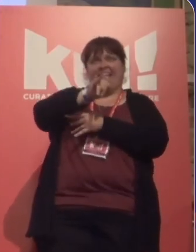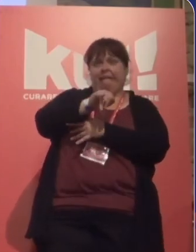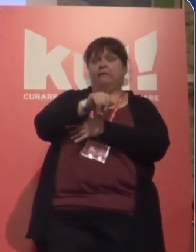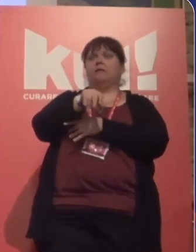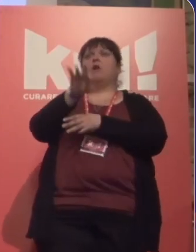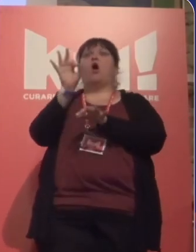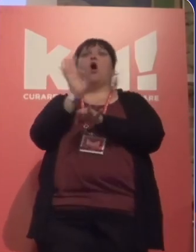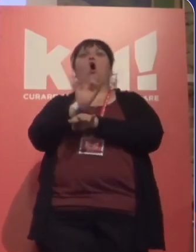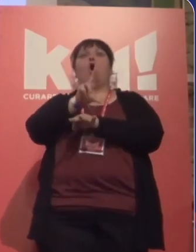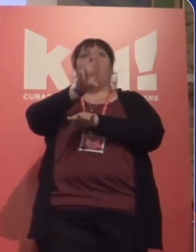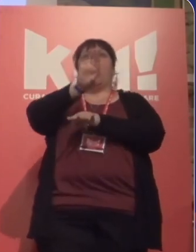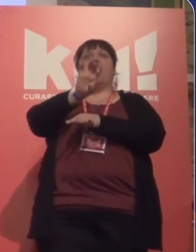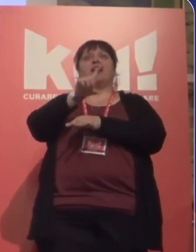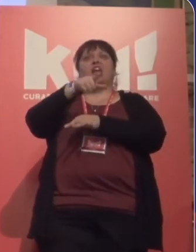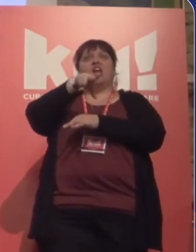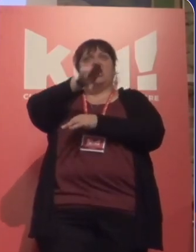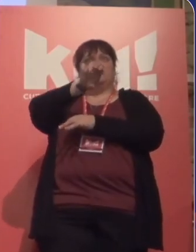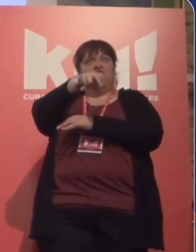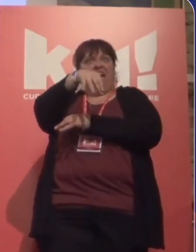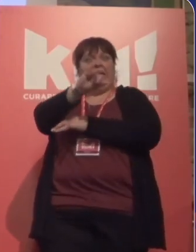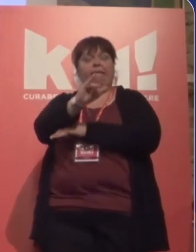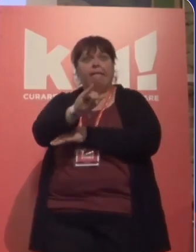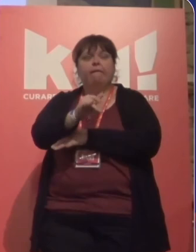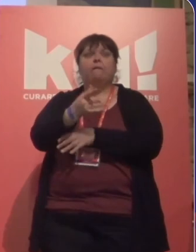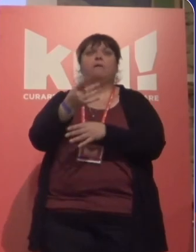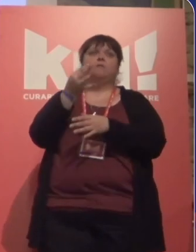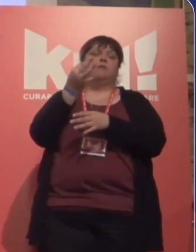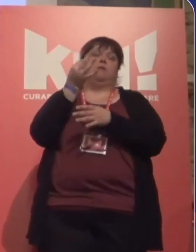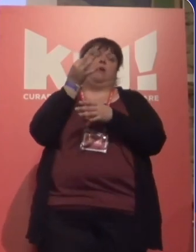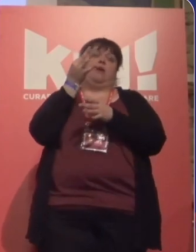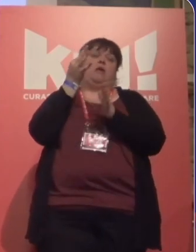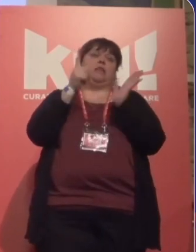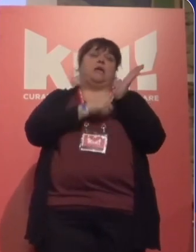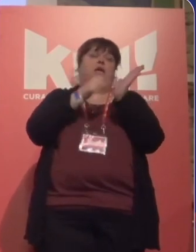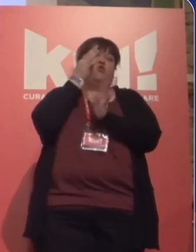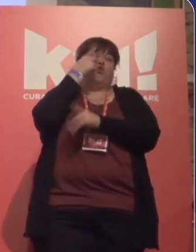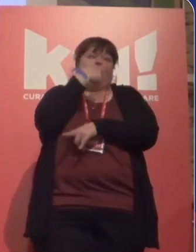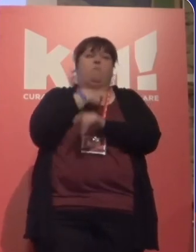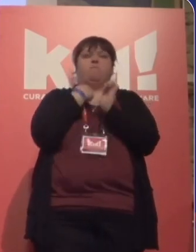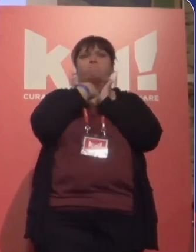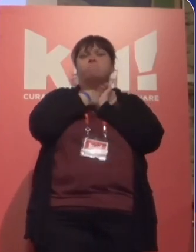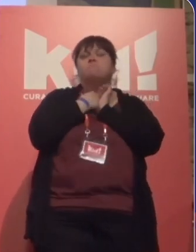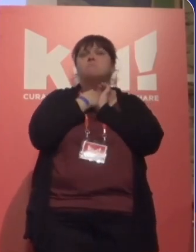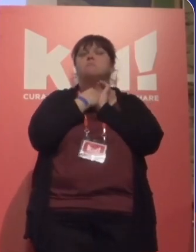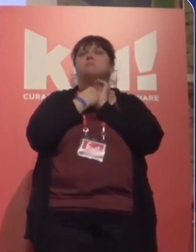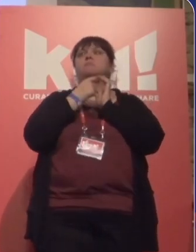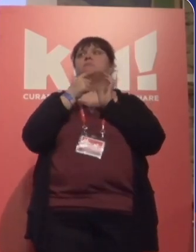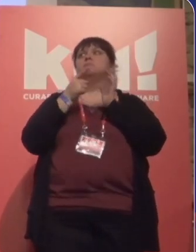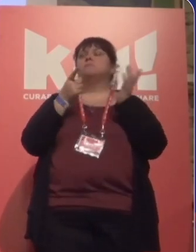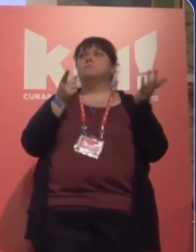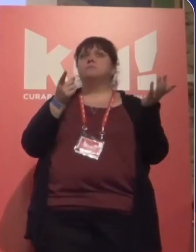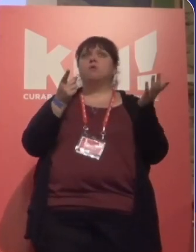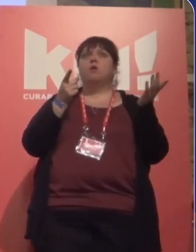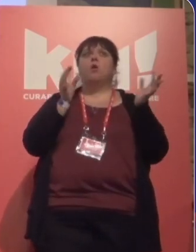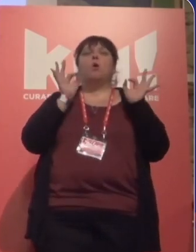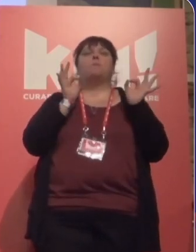se pensi che questo non è il nucleo dei temi dell'angolo dei buoni